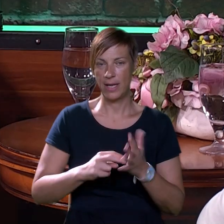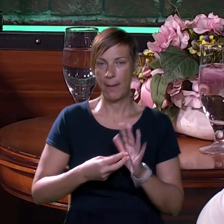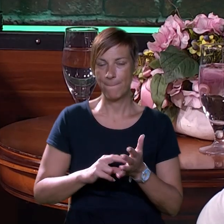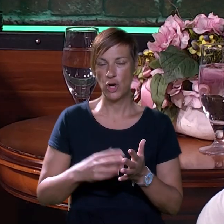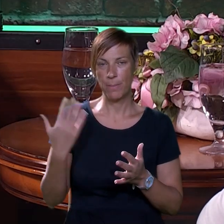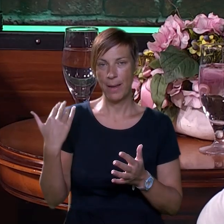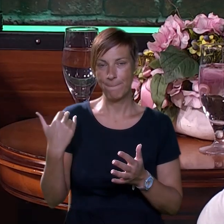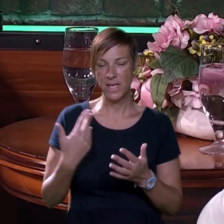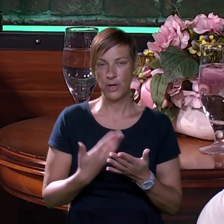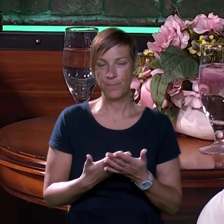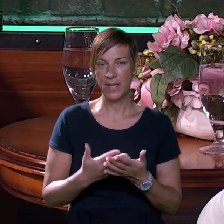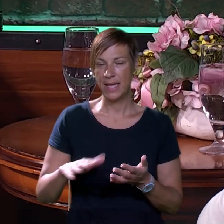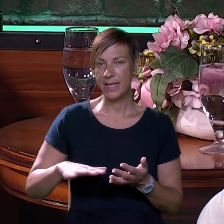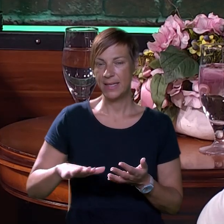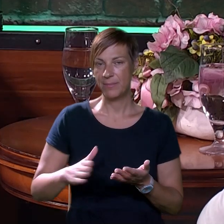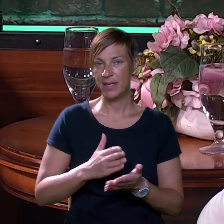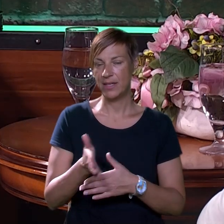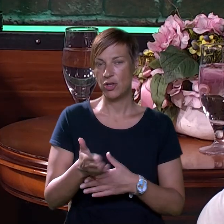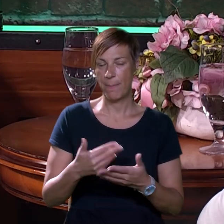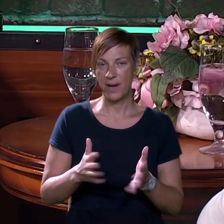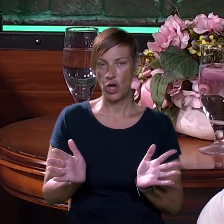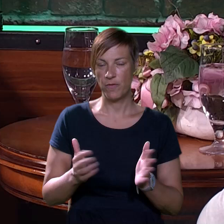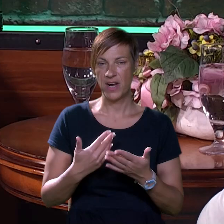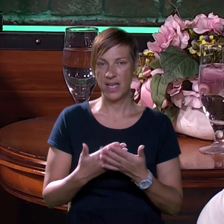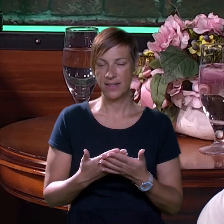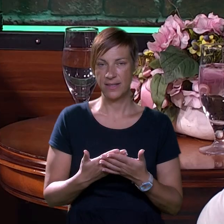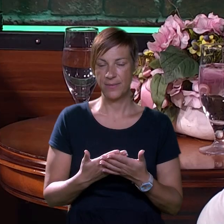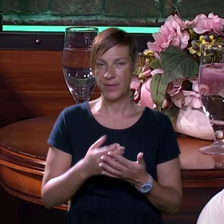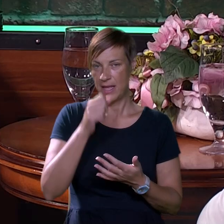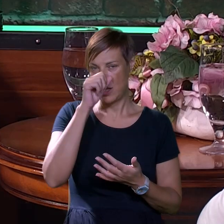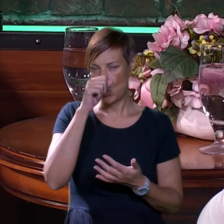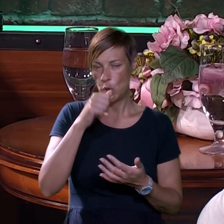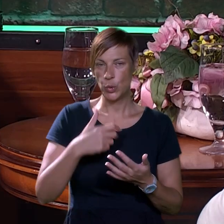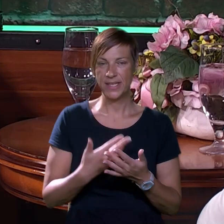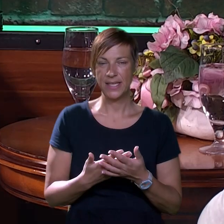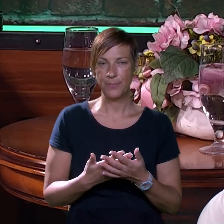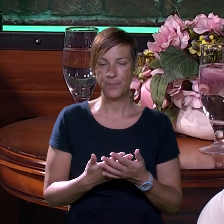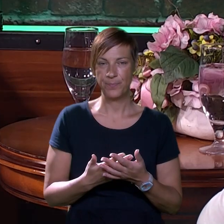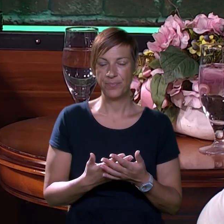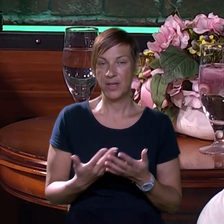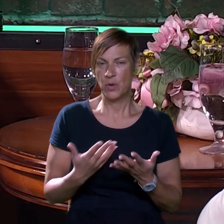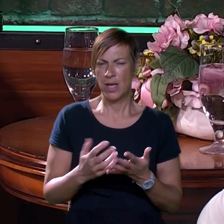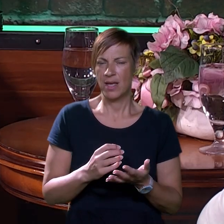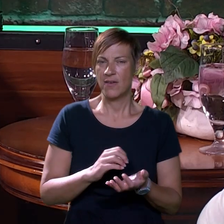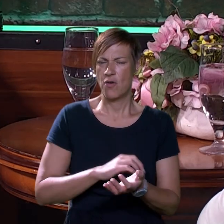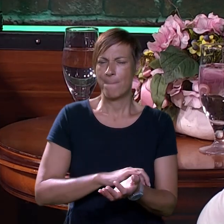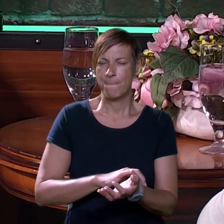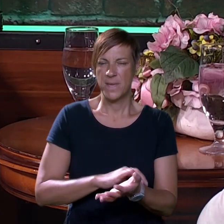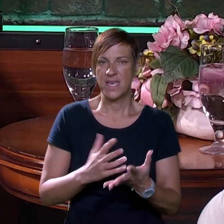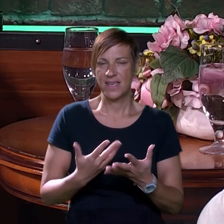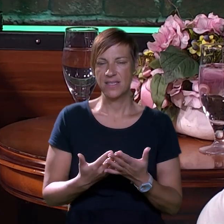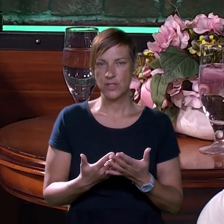koliki problem bio, da im dijete ode preko vrata u ljutnji, u nekakvom